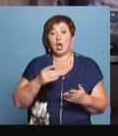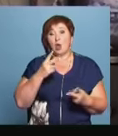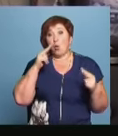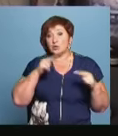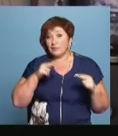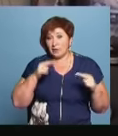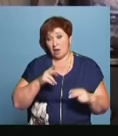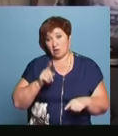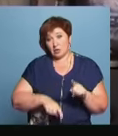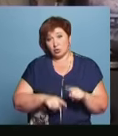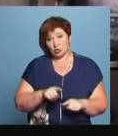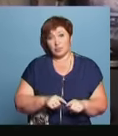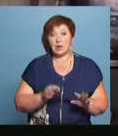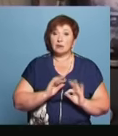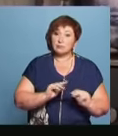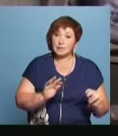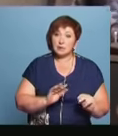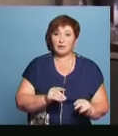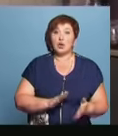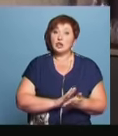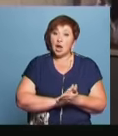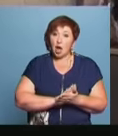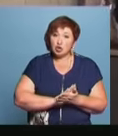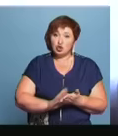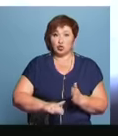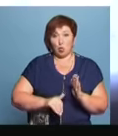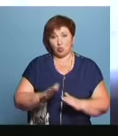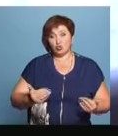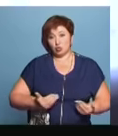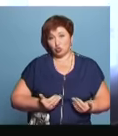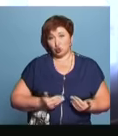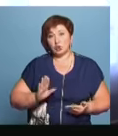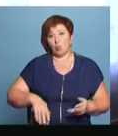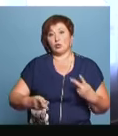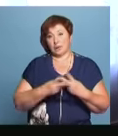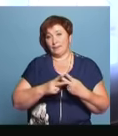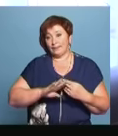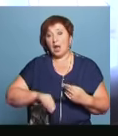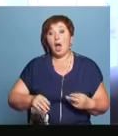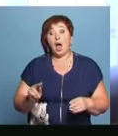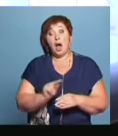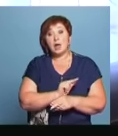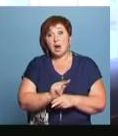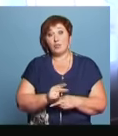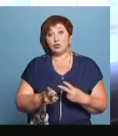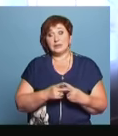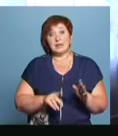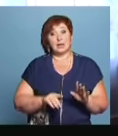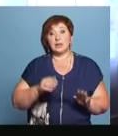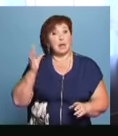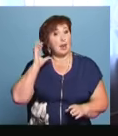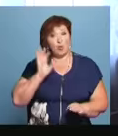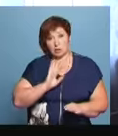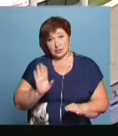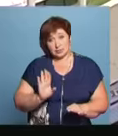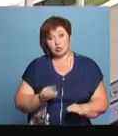с родственниками, настраивает их на честную жизнь после отбывания срока. О работе в исправительной системе он знал не понаслышке